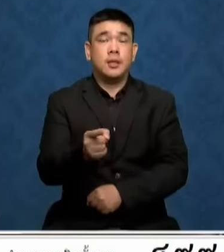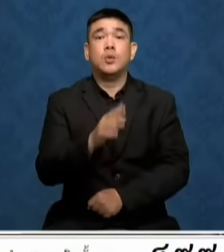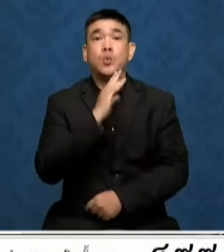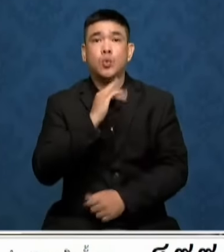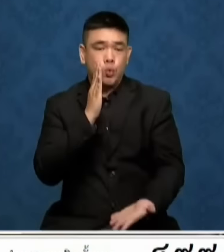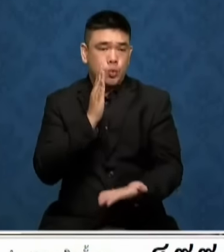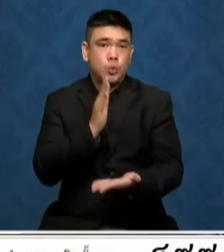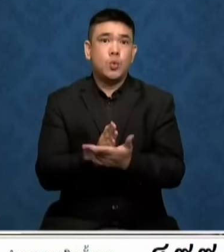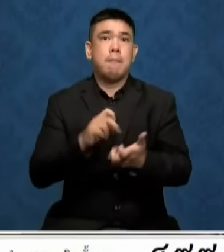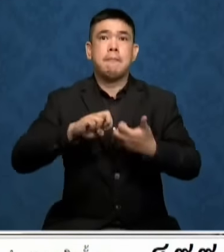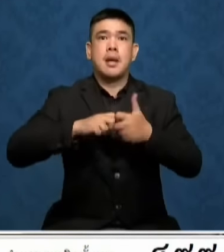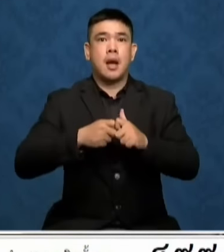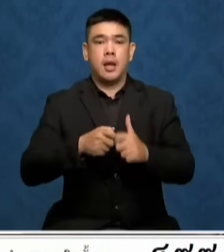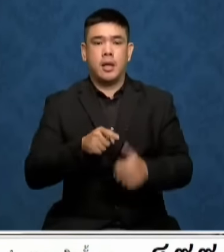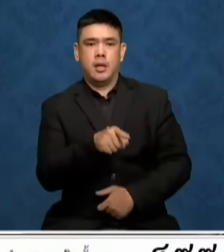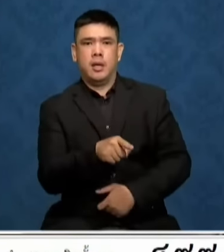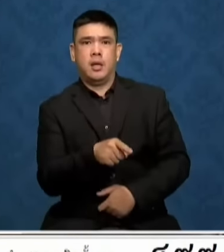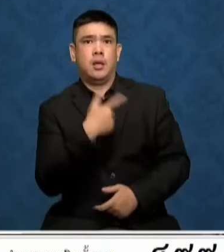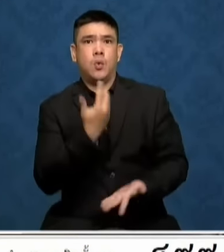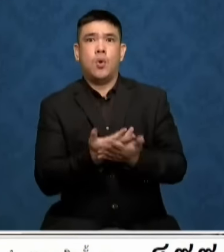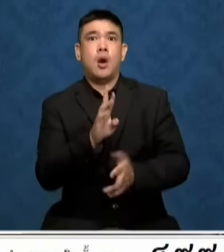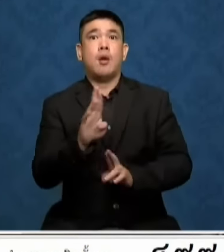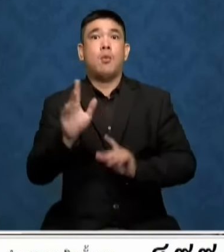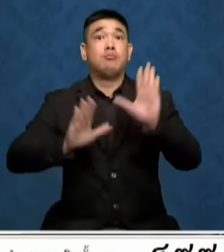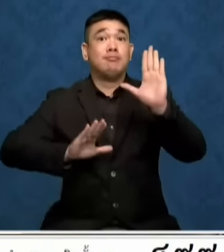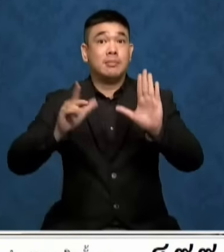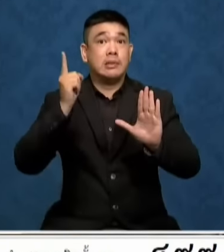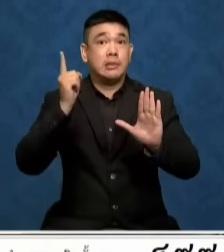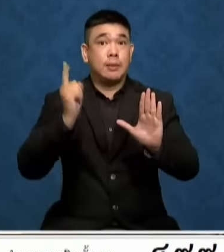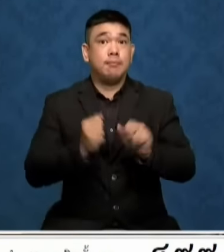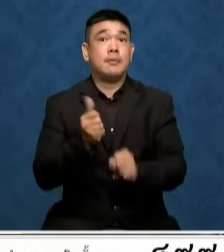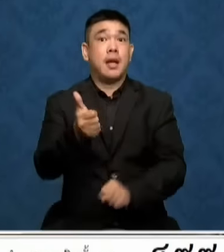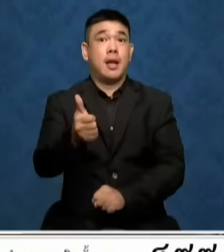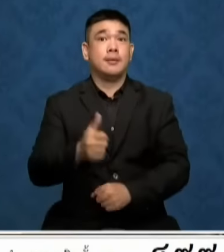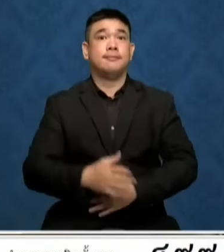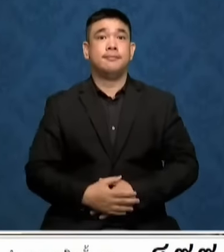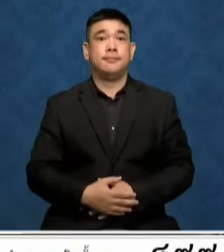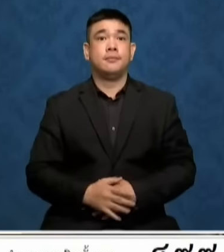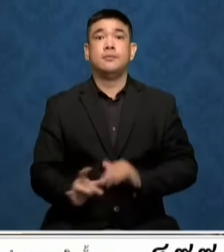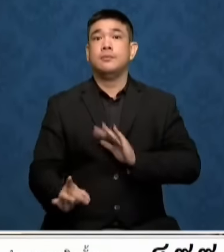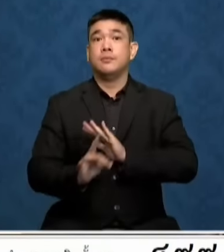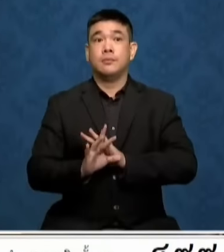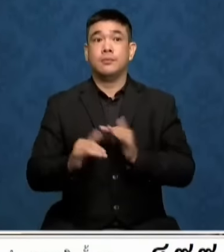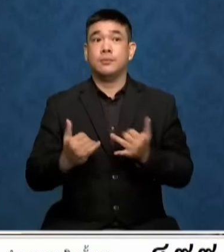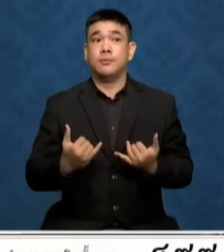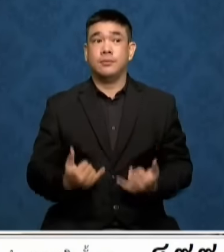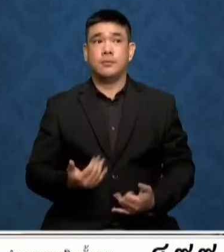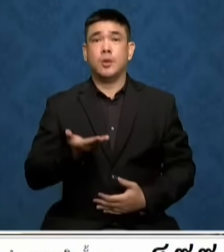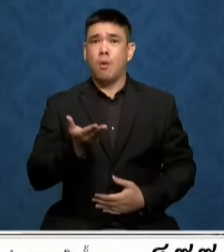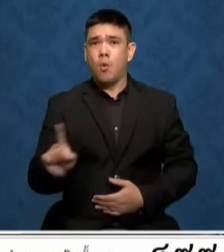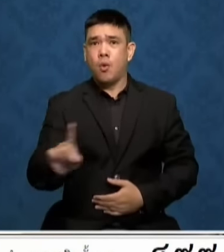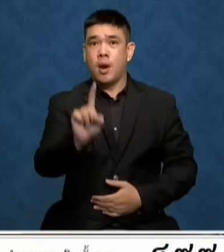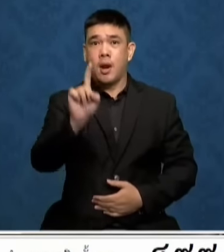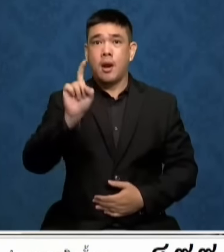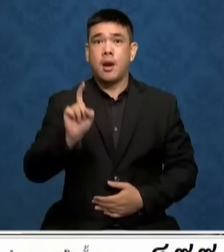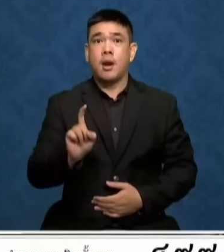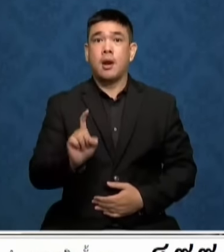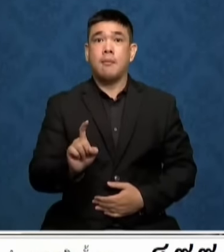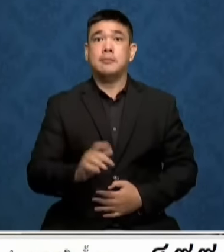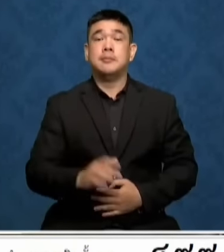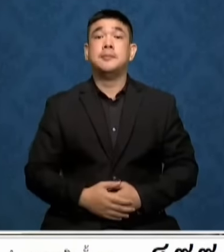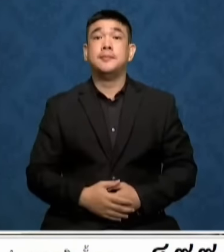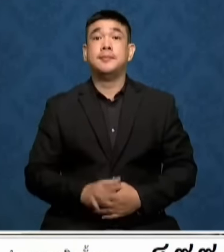ติวงจรที่มักง่ายกับระบอบประชาธิปไตยลงได้ค่ะสุดท้ายนี้นะคะดิฉันขอตั้งคำถามค่ะว่า